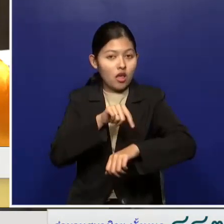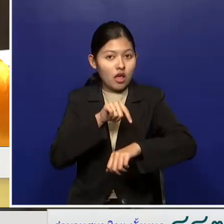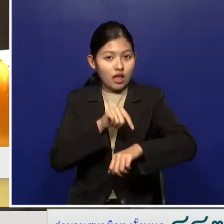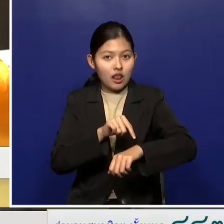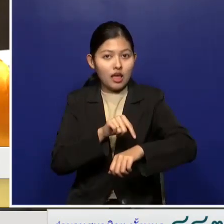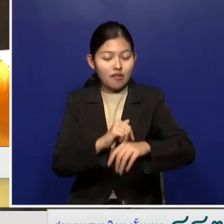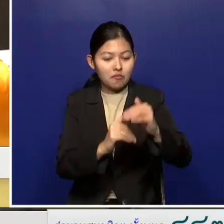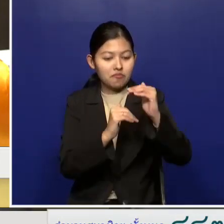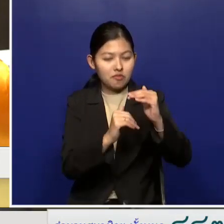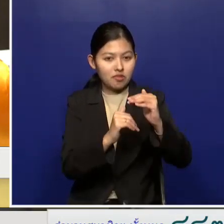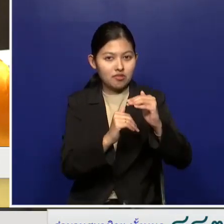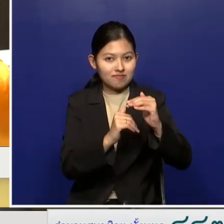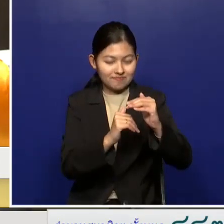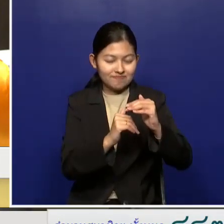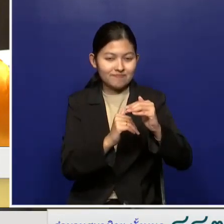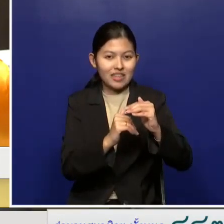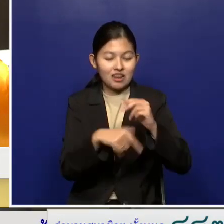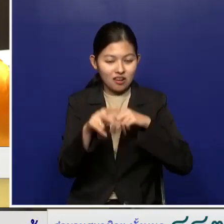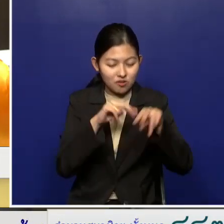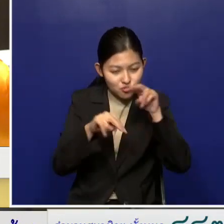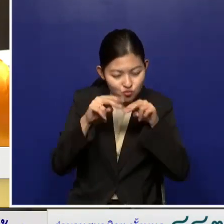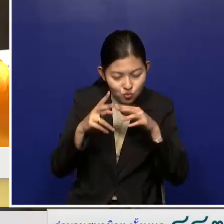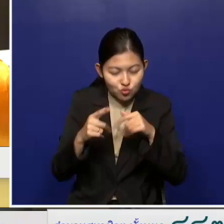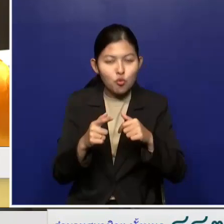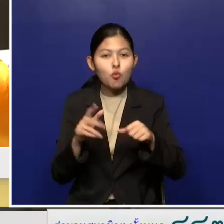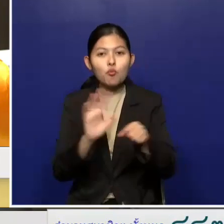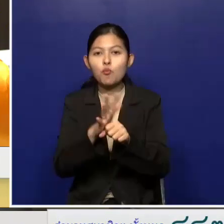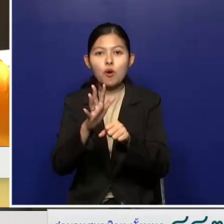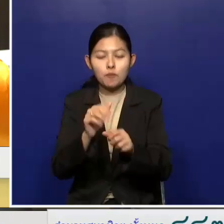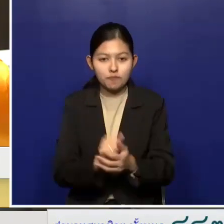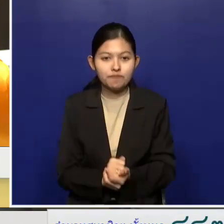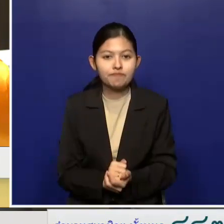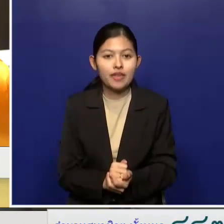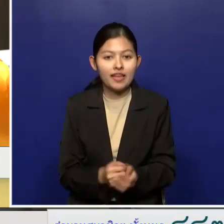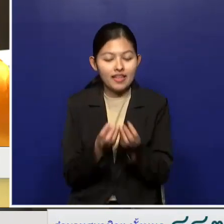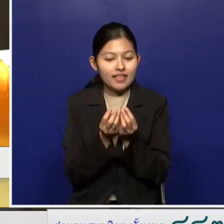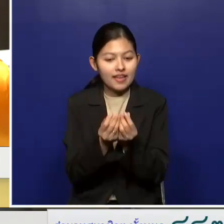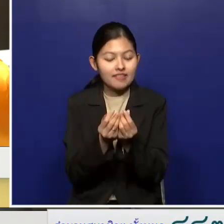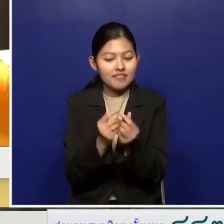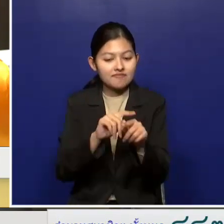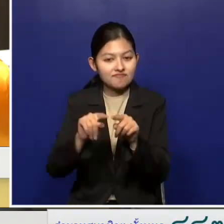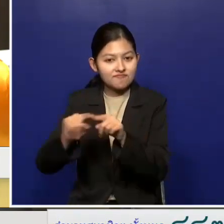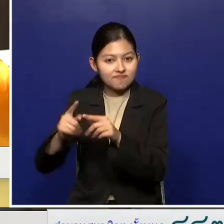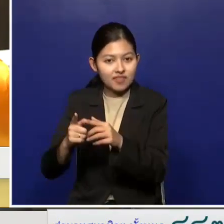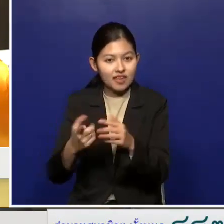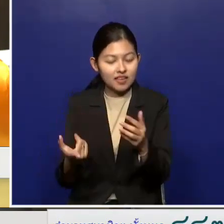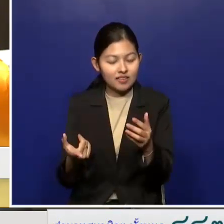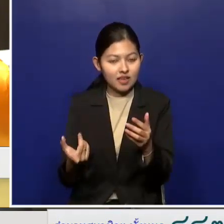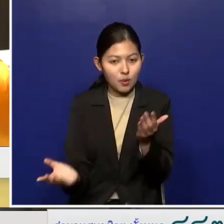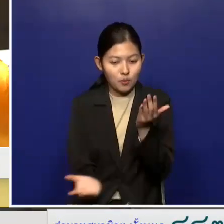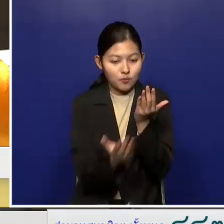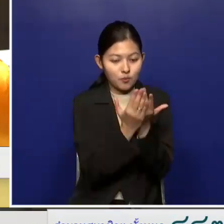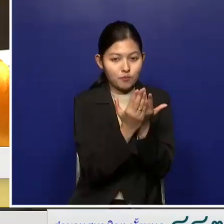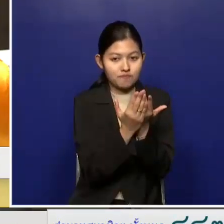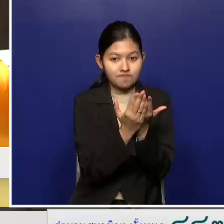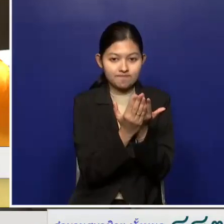ได้มีเวลาในการศึกษามากเพียงพอแล้วก็รายละเอียดบางอย่างเนี่ยอาจจะไม่สามารถบรรจุลงในเอกสารรายงานฉ